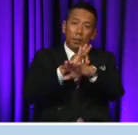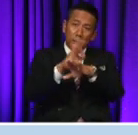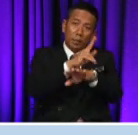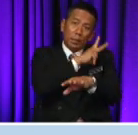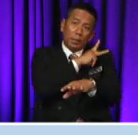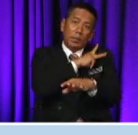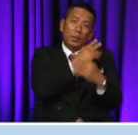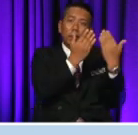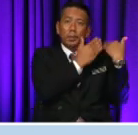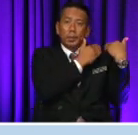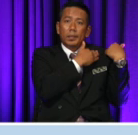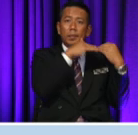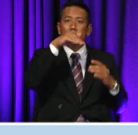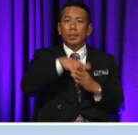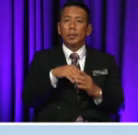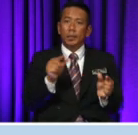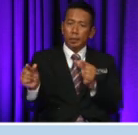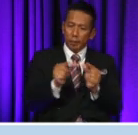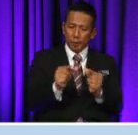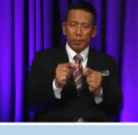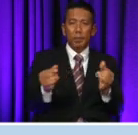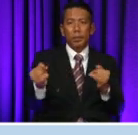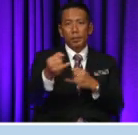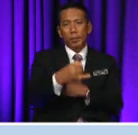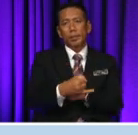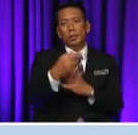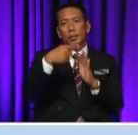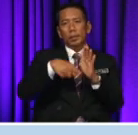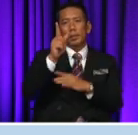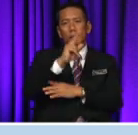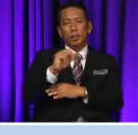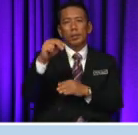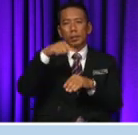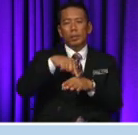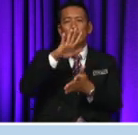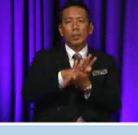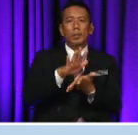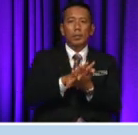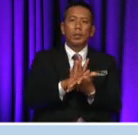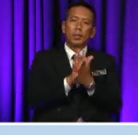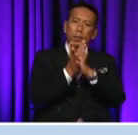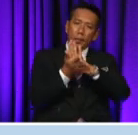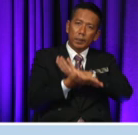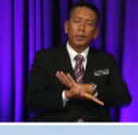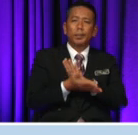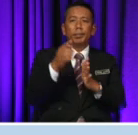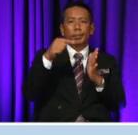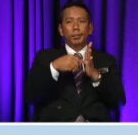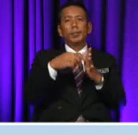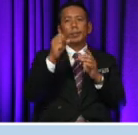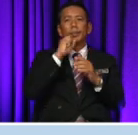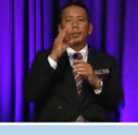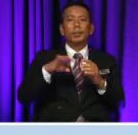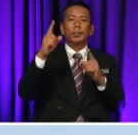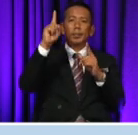yang bertanggung jawab dalam menggerakkan sebuah organisasi persatuan di sekolah jadi Kak sini syafiqah dan